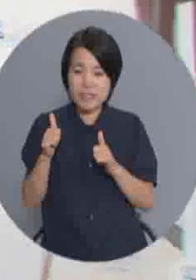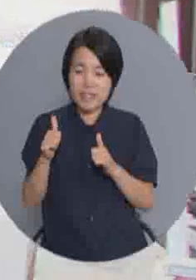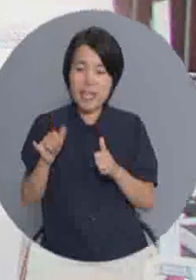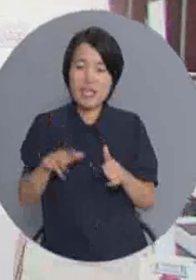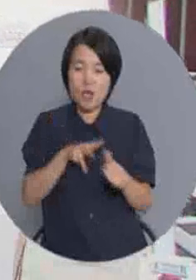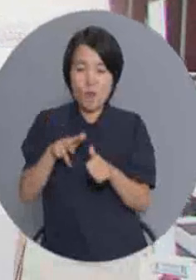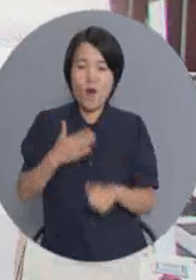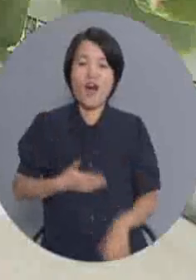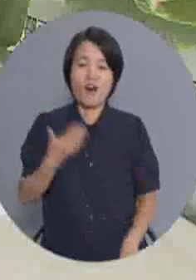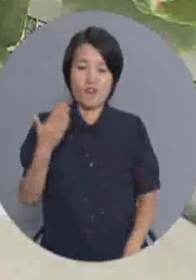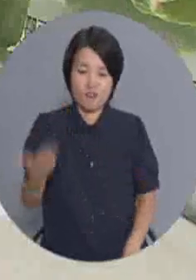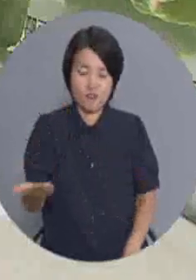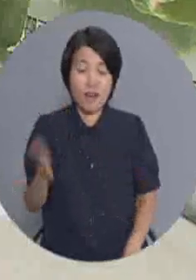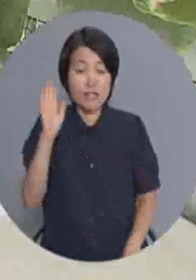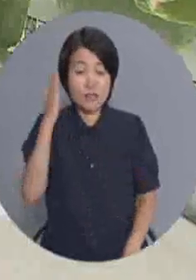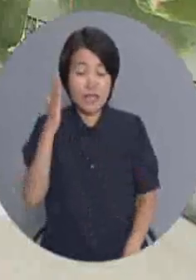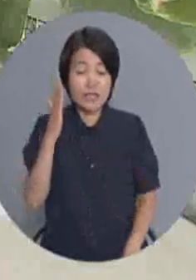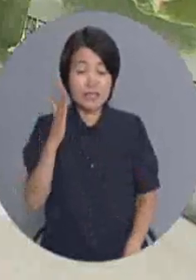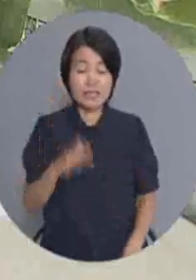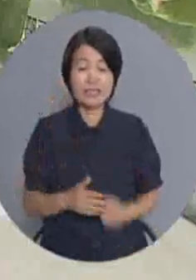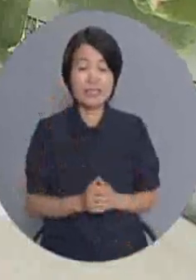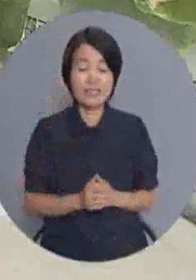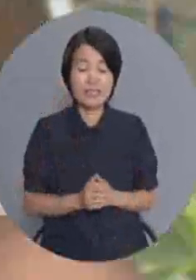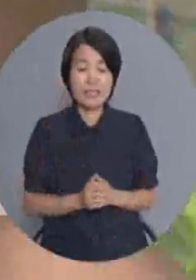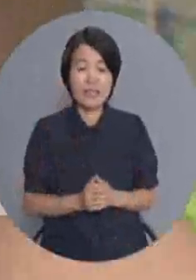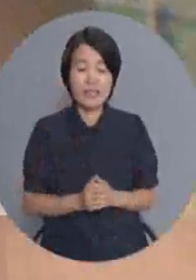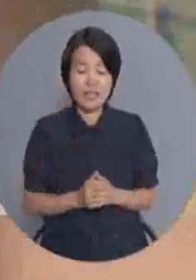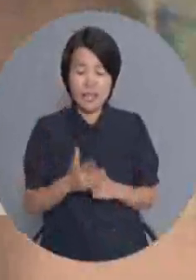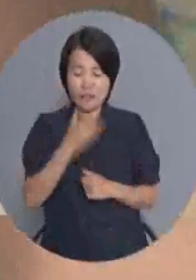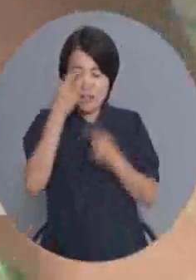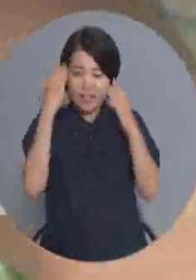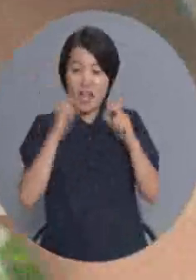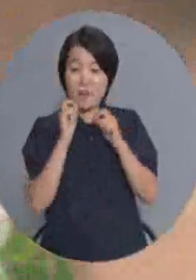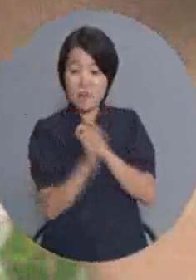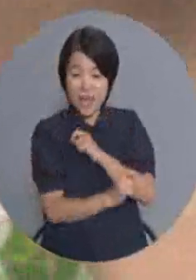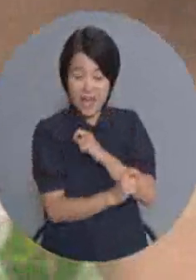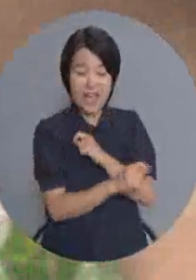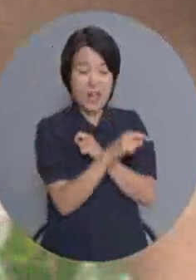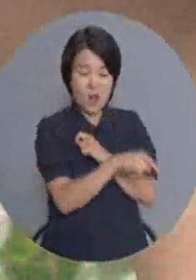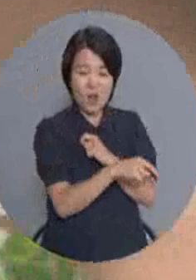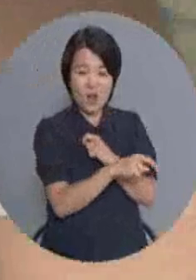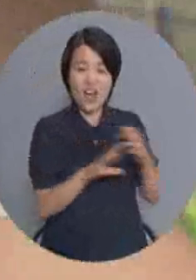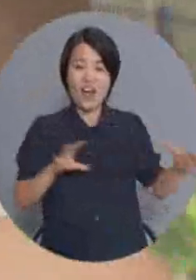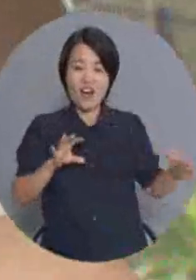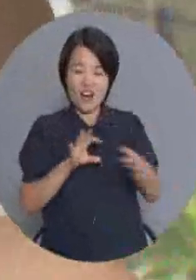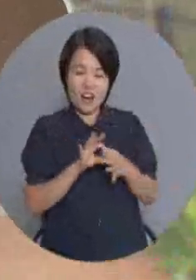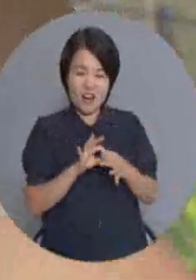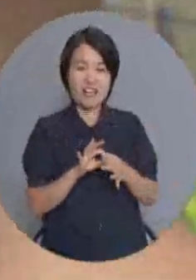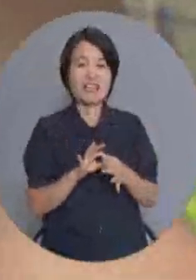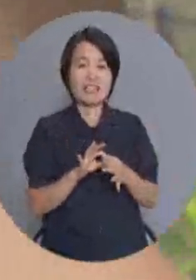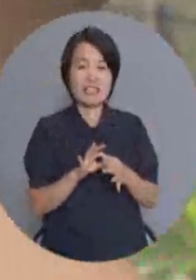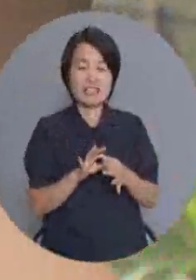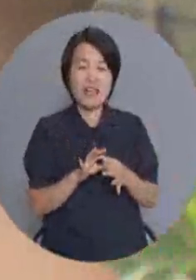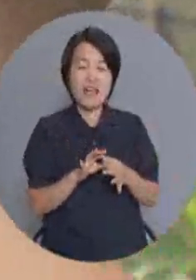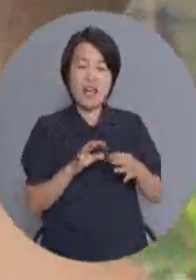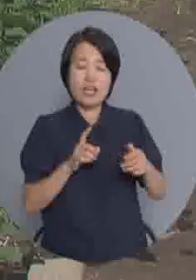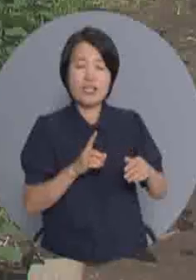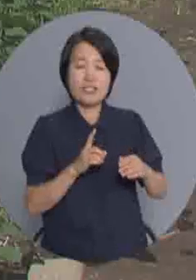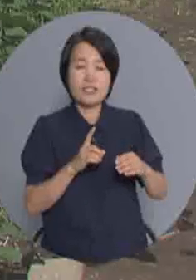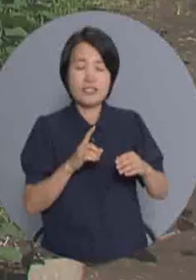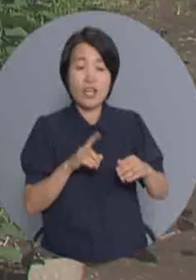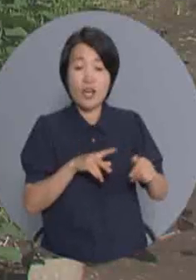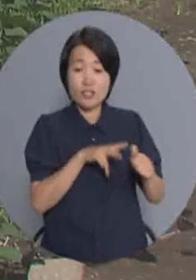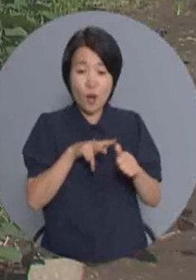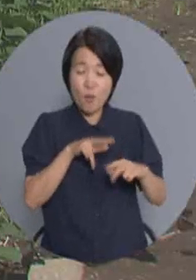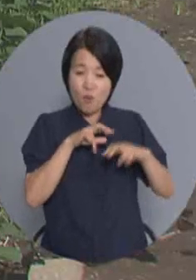제공합니다 또 최근 문을연 그린 스마트팜 고흥 캠퍼스와 연계해 데이터 분석 교육을 시행하고 기술